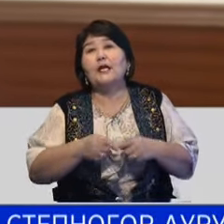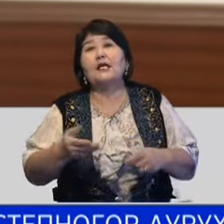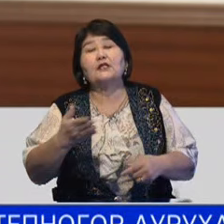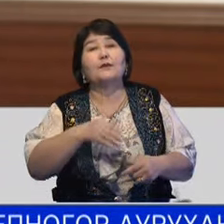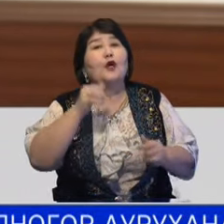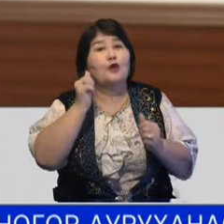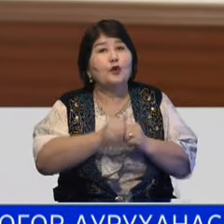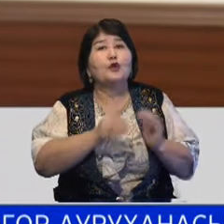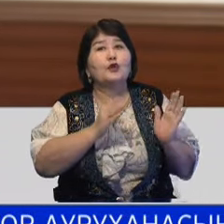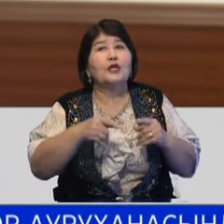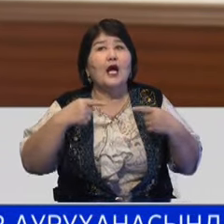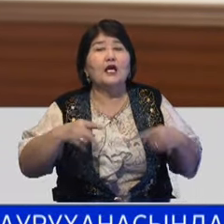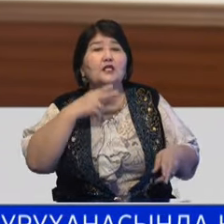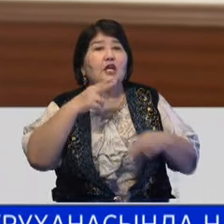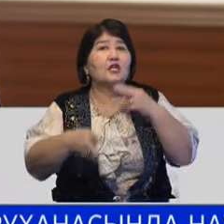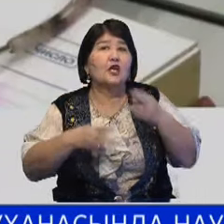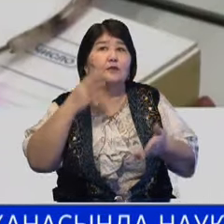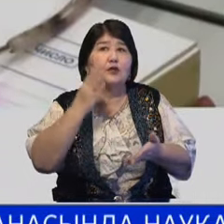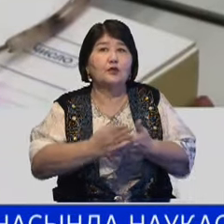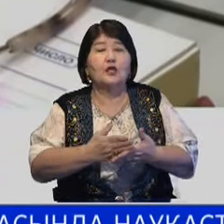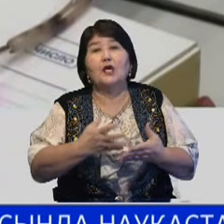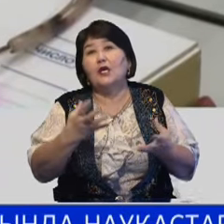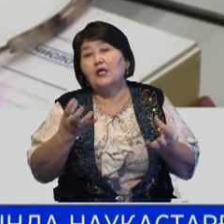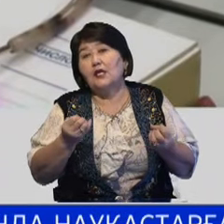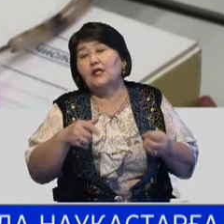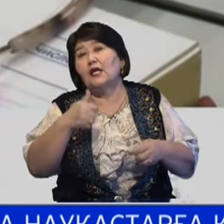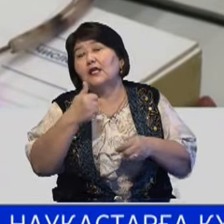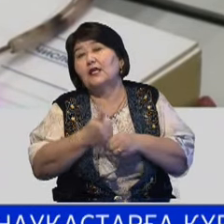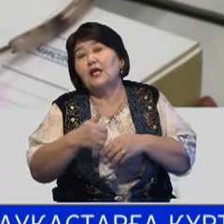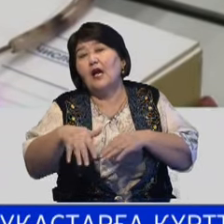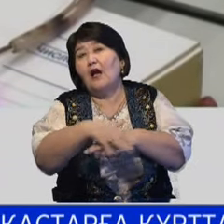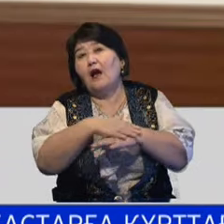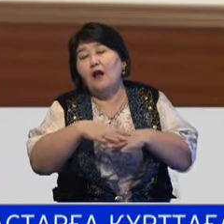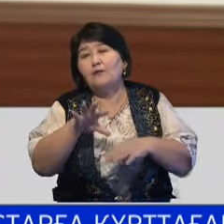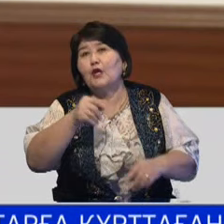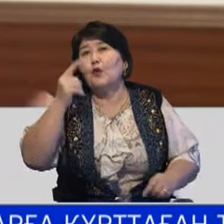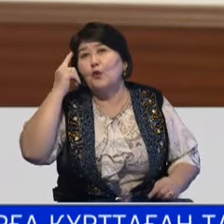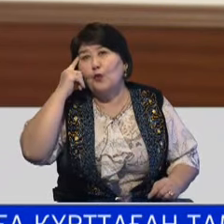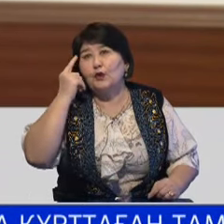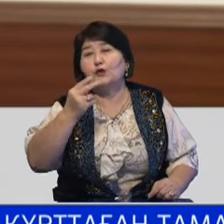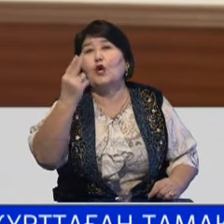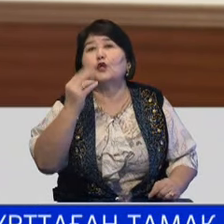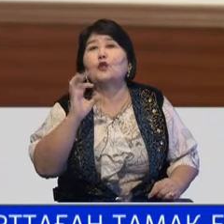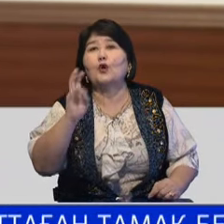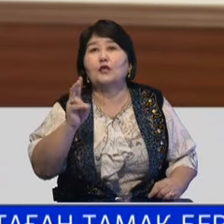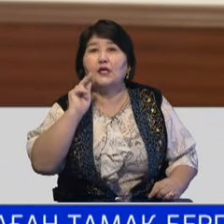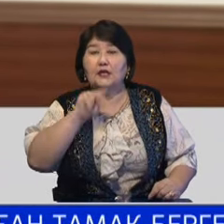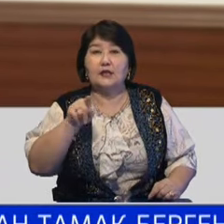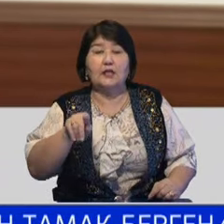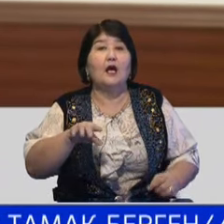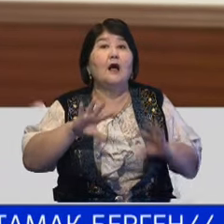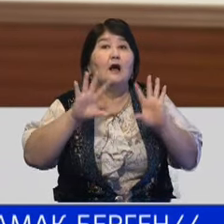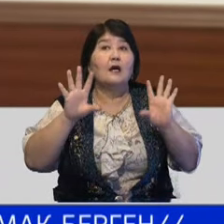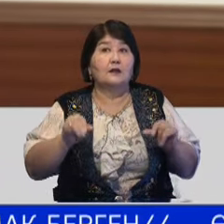бізге күнделікті әртүрлі шағымдар түсуде. Енді ел халық барлығы ойлайды, бұл соның кінәсі деп. На самом